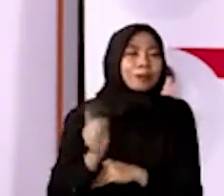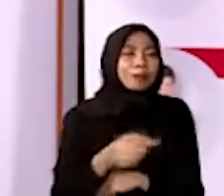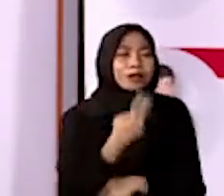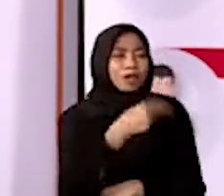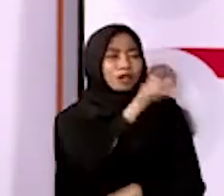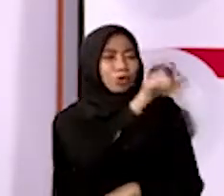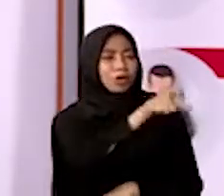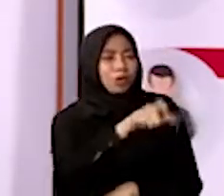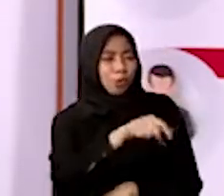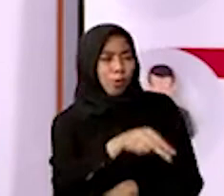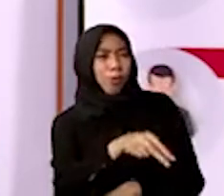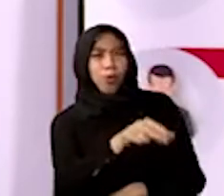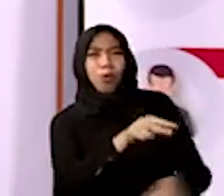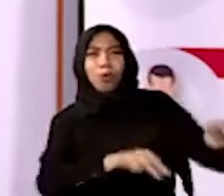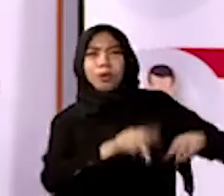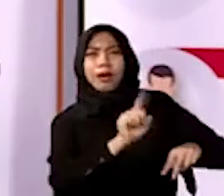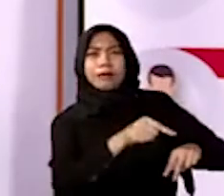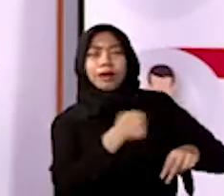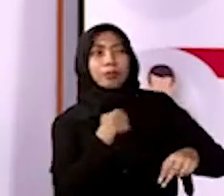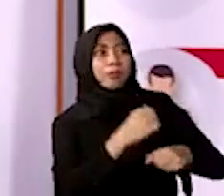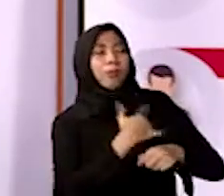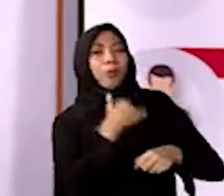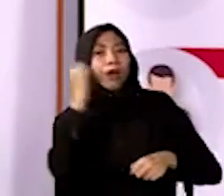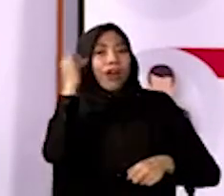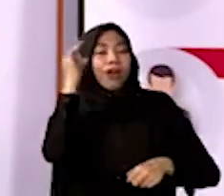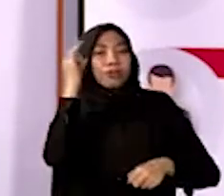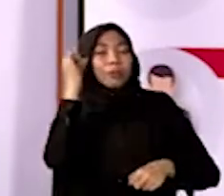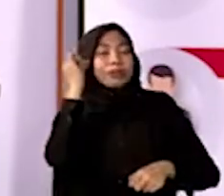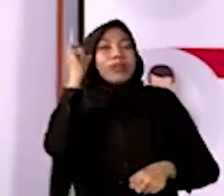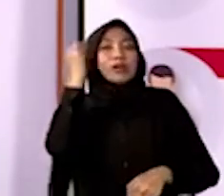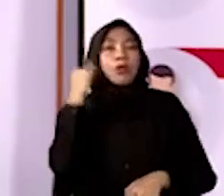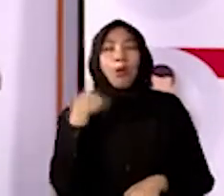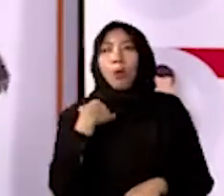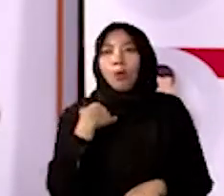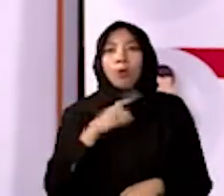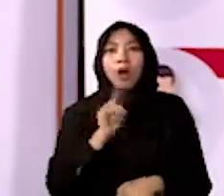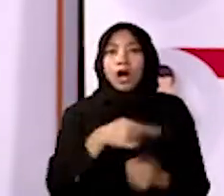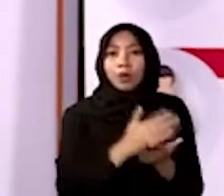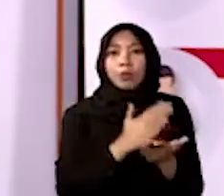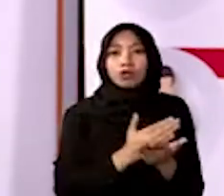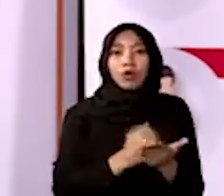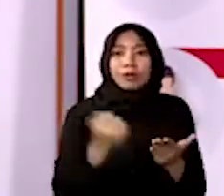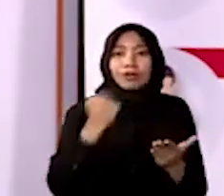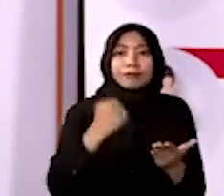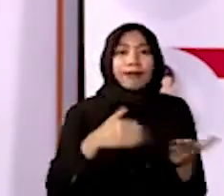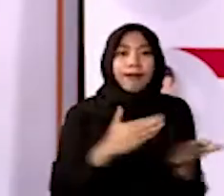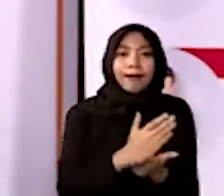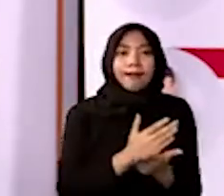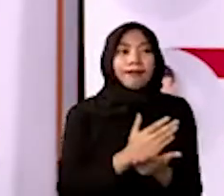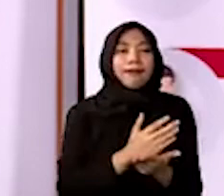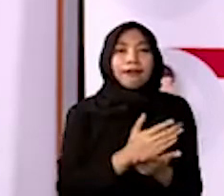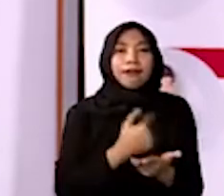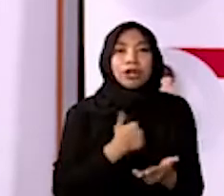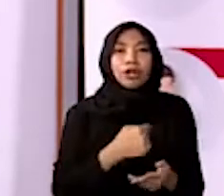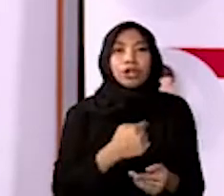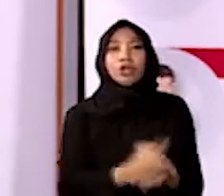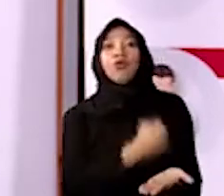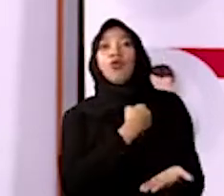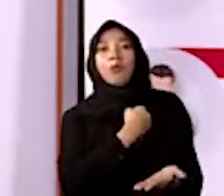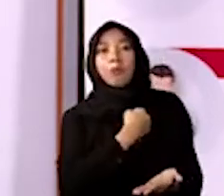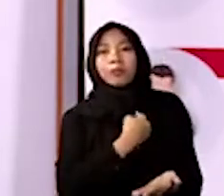ada operasi Sisi yang terbayang pertama oleh mereka itu adalah masker saya harus membawa masker nah masker ini kan